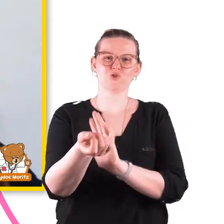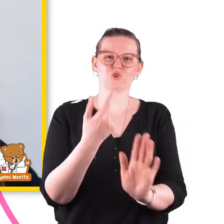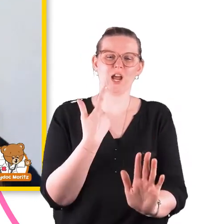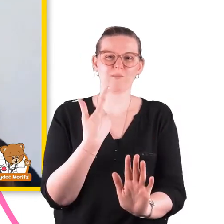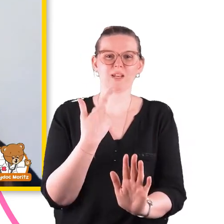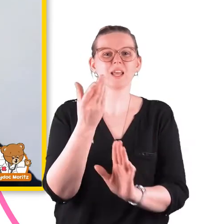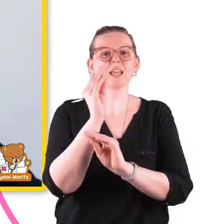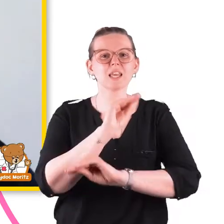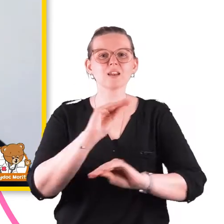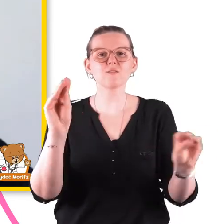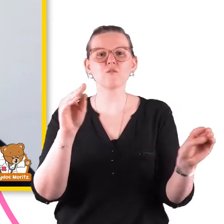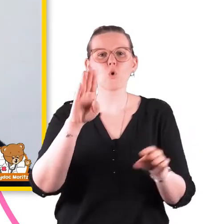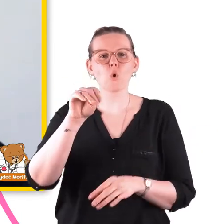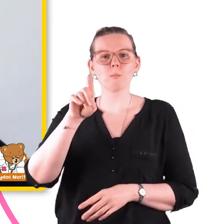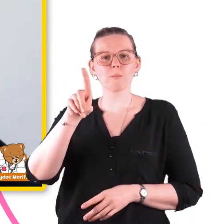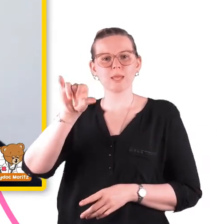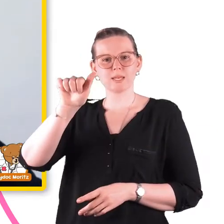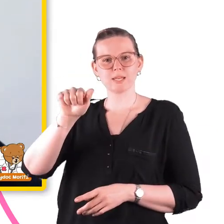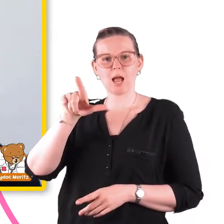Info dazu findet ihr auf